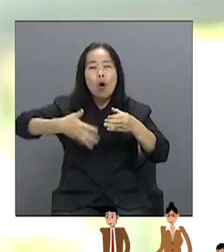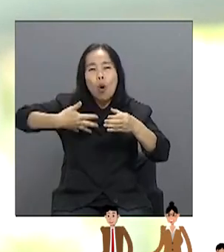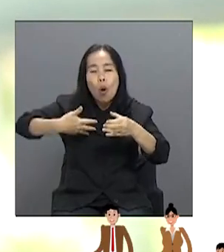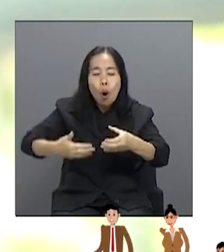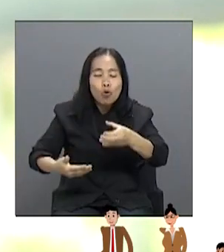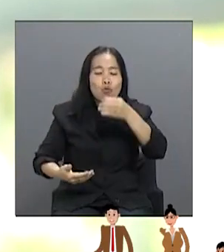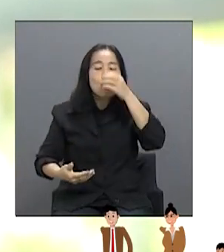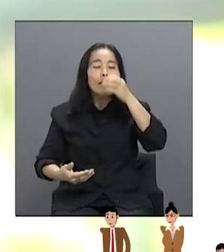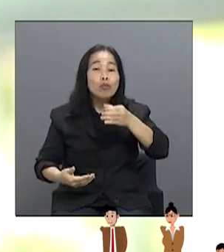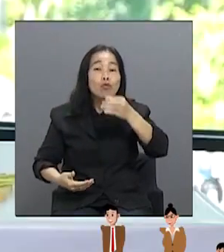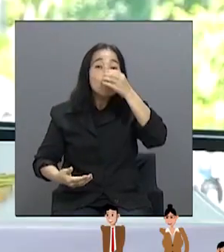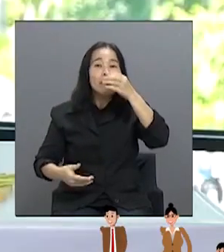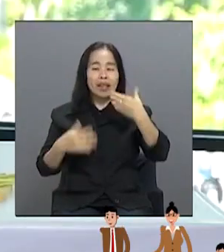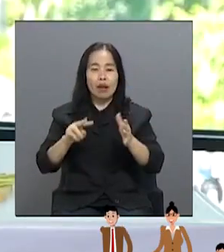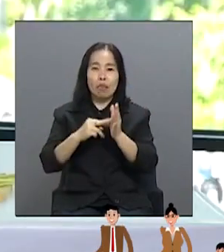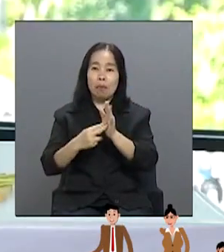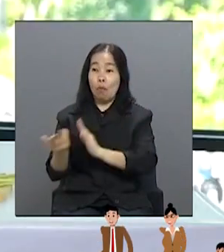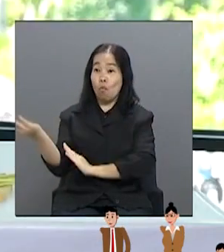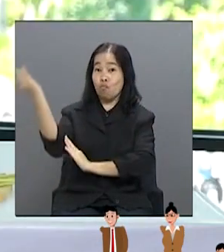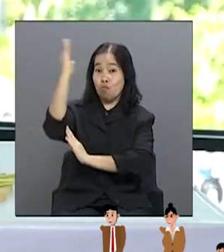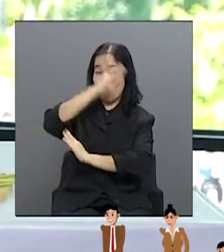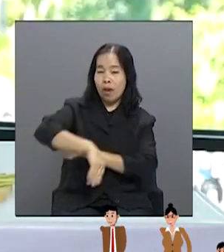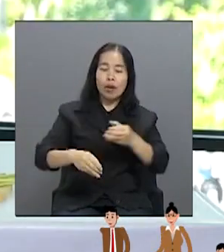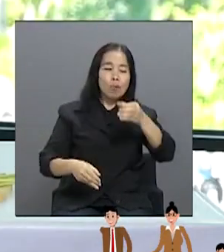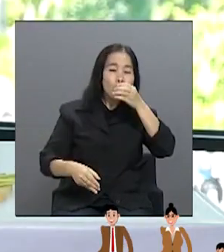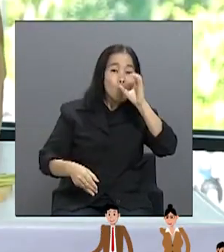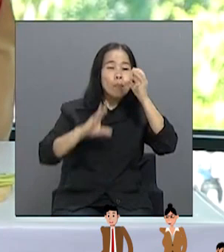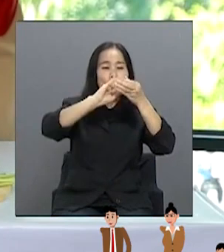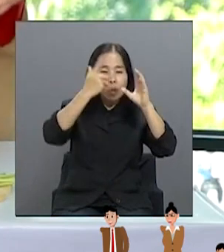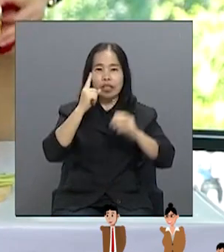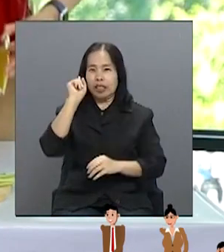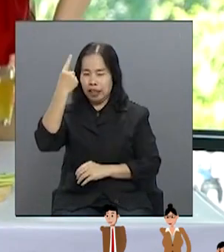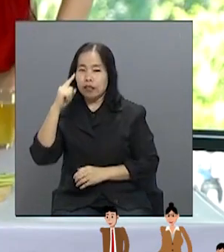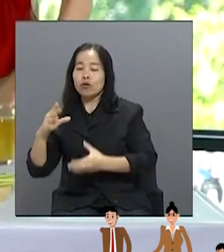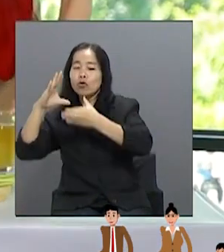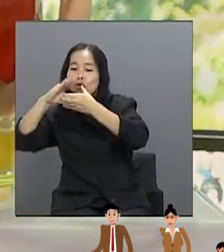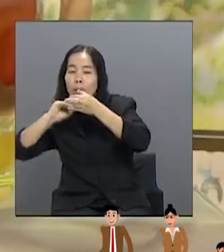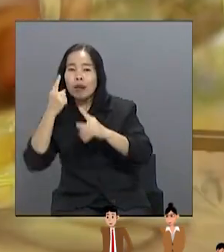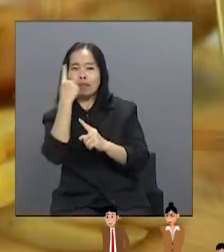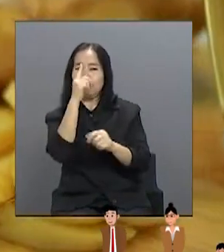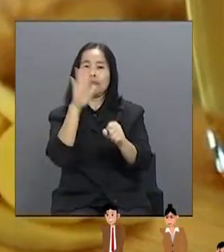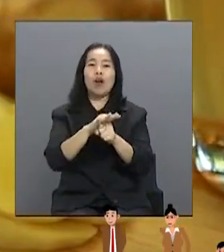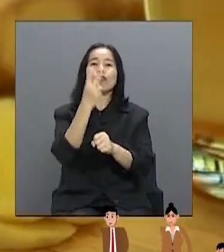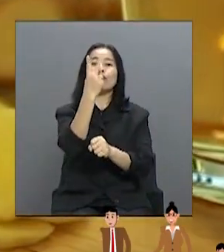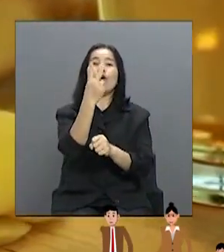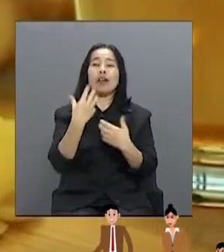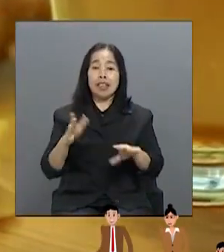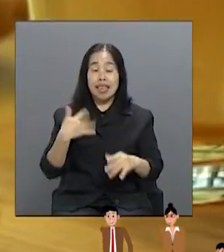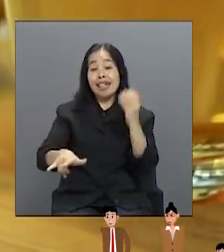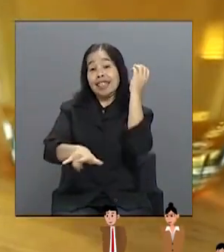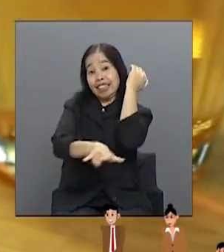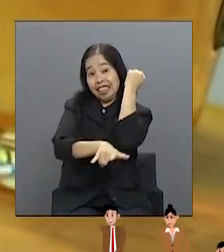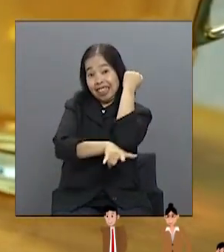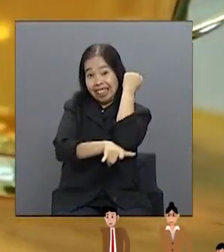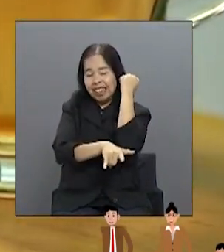พื่อเสริมภูมิคุ้มกันให้กับเรานะครับแต่นอกจากชาเขียวนะครับขิงนะขิงเนี่ยมีสารออกฤทธิ์ส